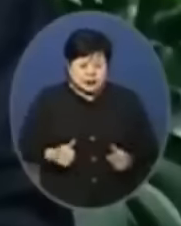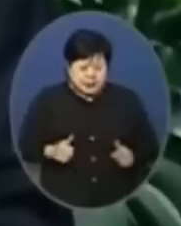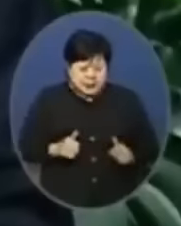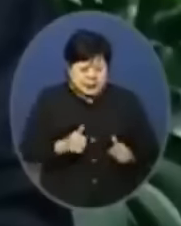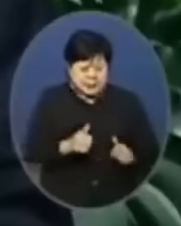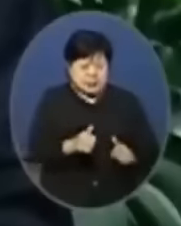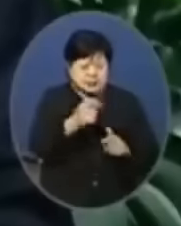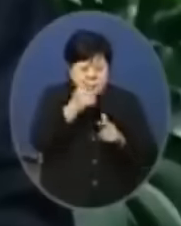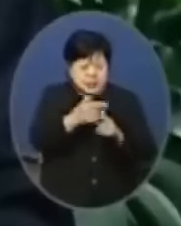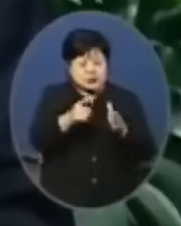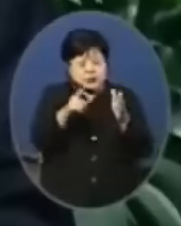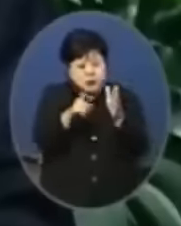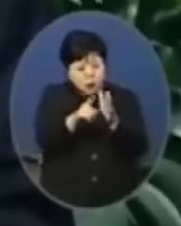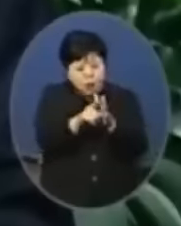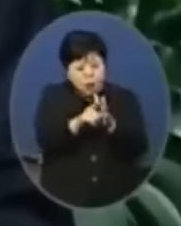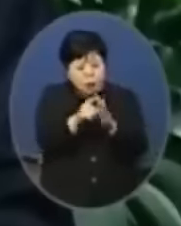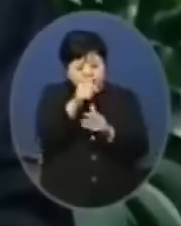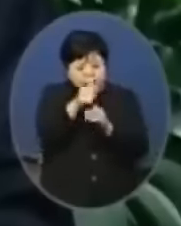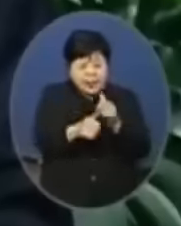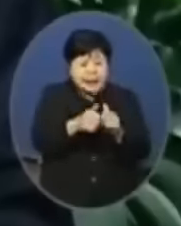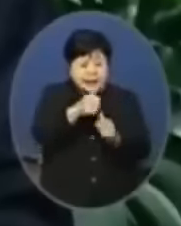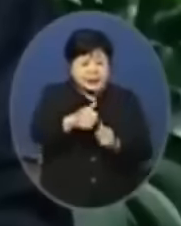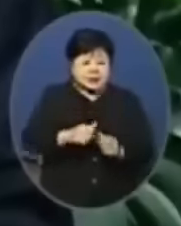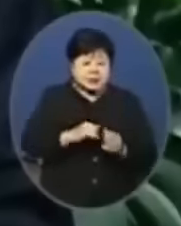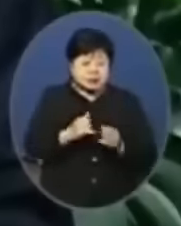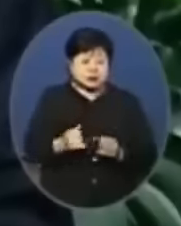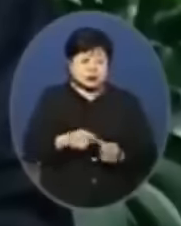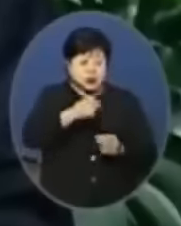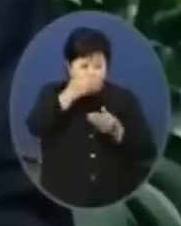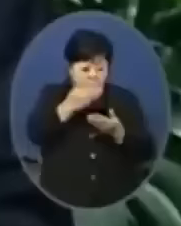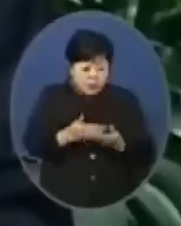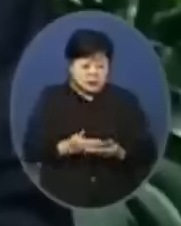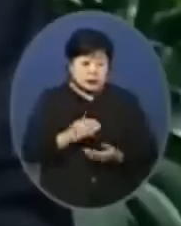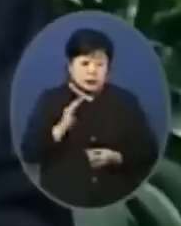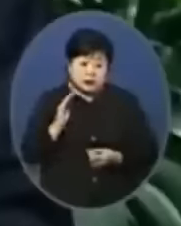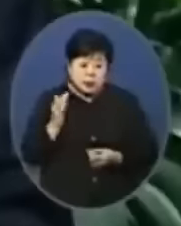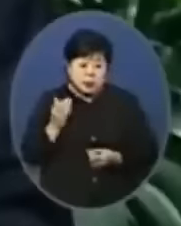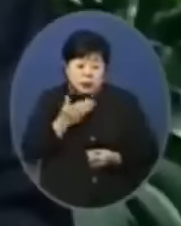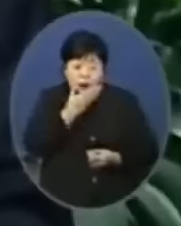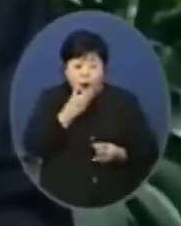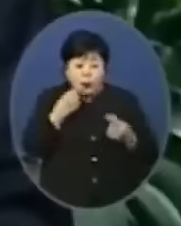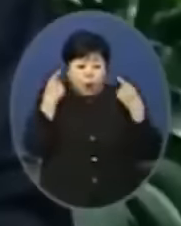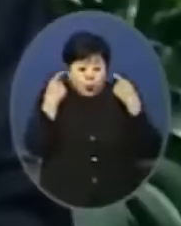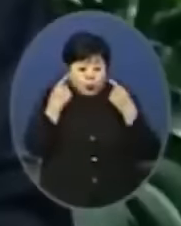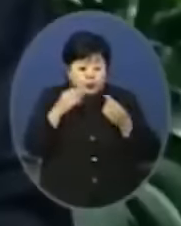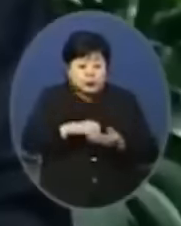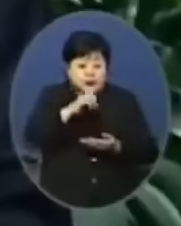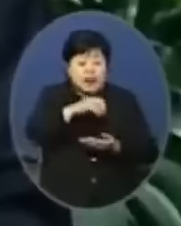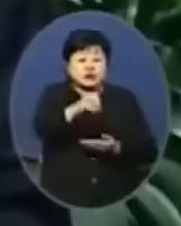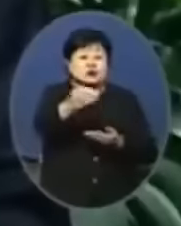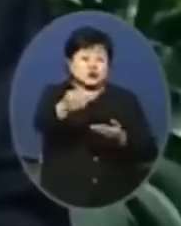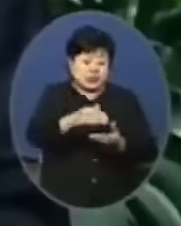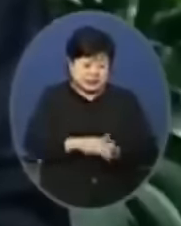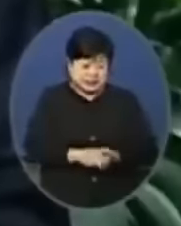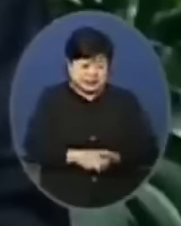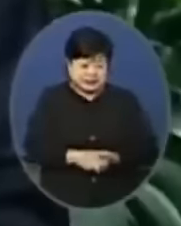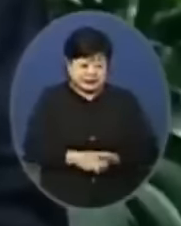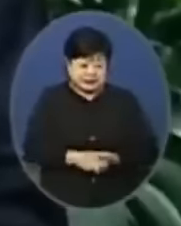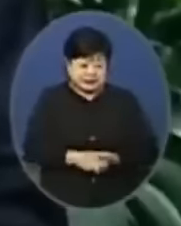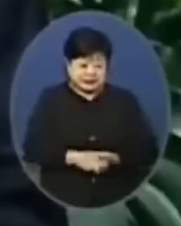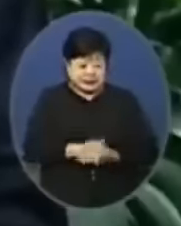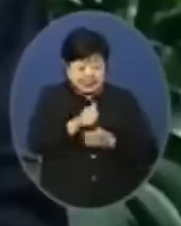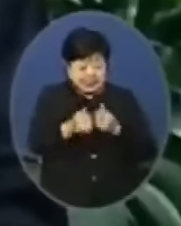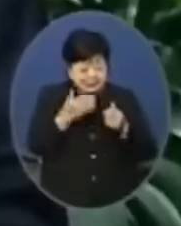다해서 예수를 믿고 하나님의 백성으로 구원받은 사람인 것 같으면 복음을 나누어야 되는 것입니다.